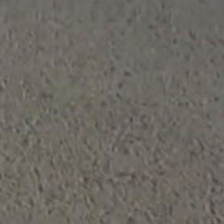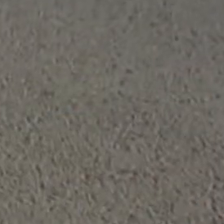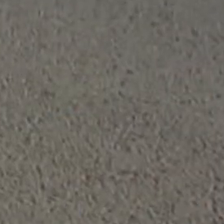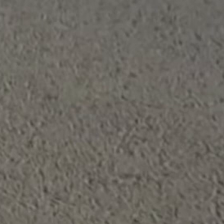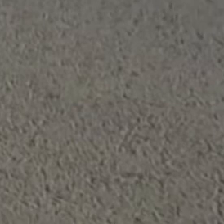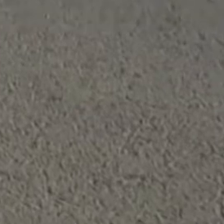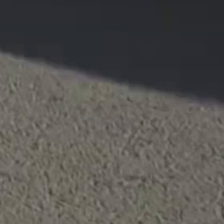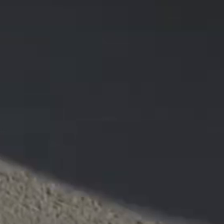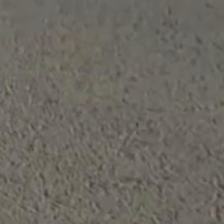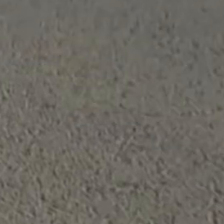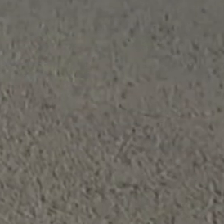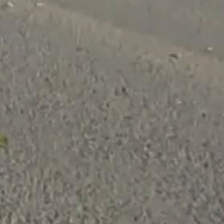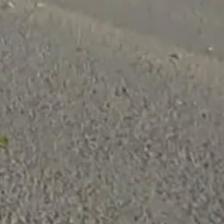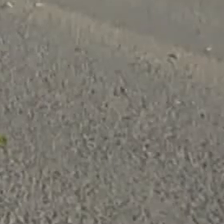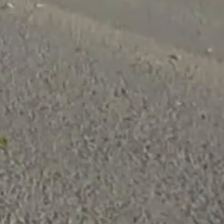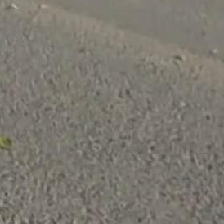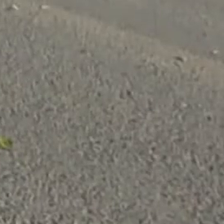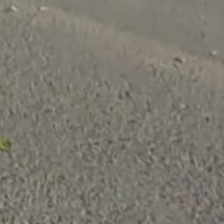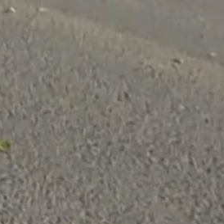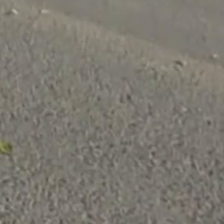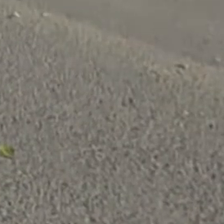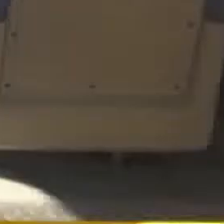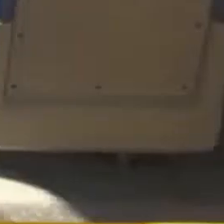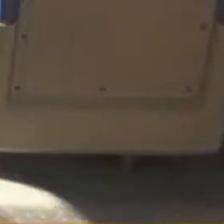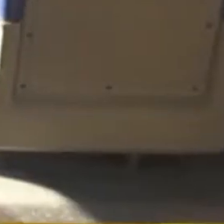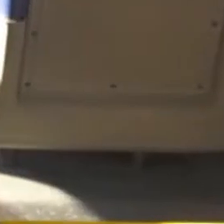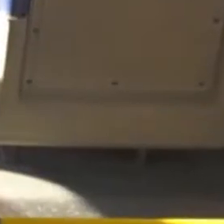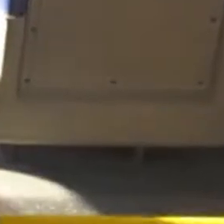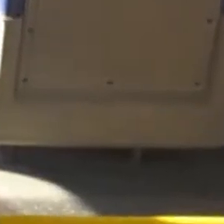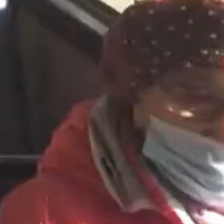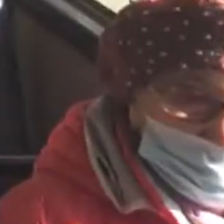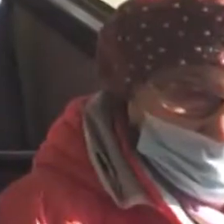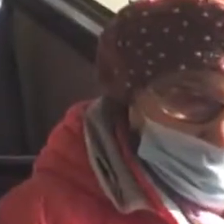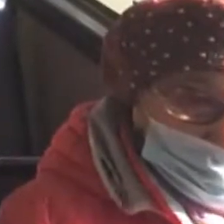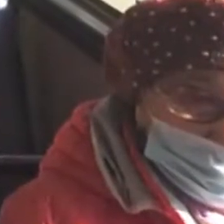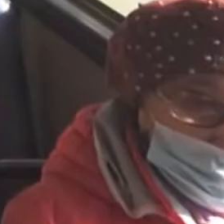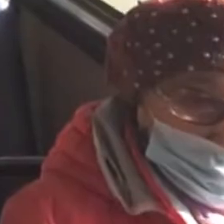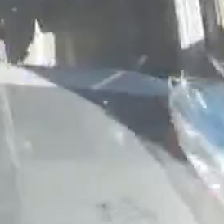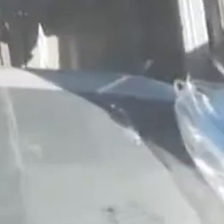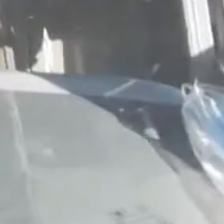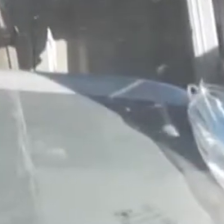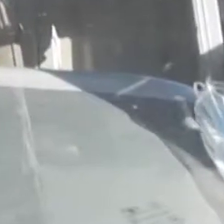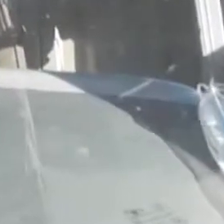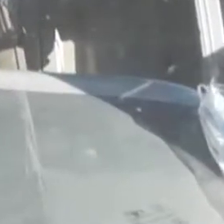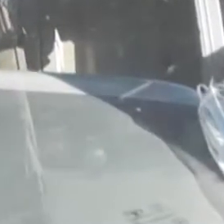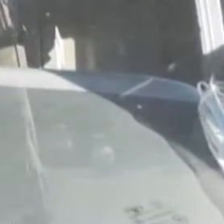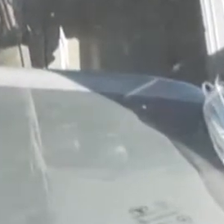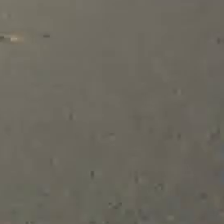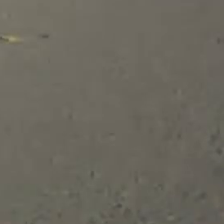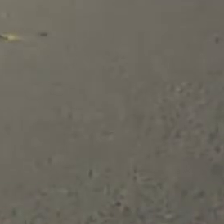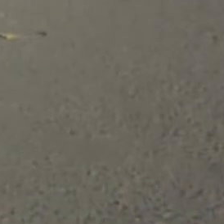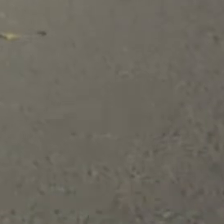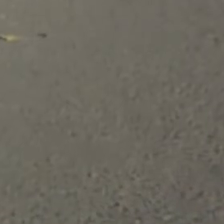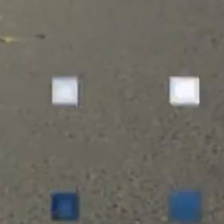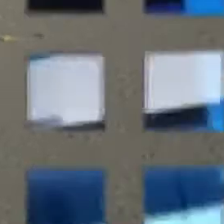Қаламызда автобус жедел алдын алу шарасы басталды. Ол қоғамдық көліктердің жол қозғалысы қауіпсіздігін қамтамасыз етіп, ереже бұзушылықты